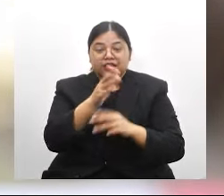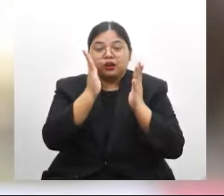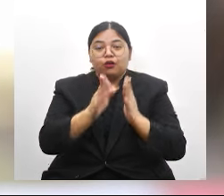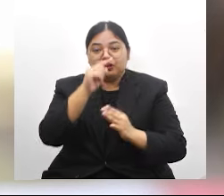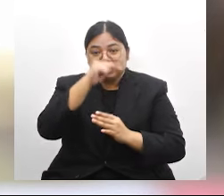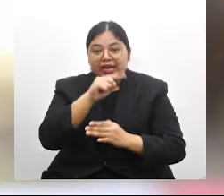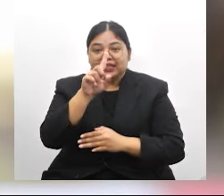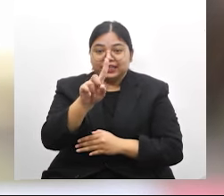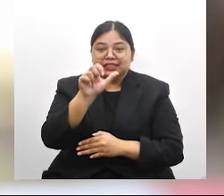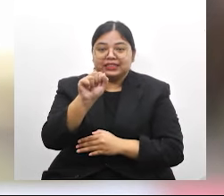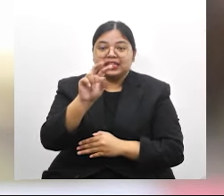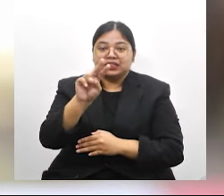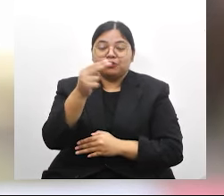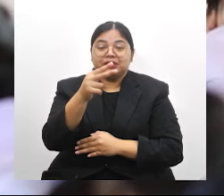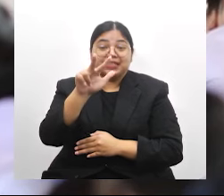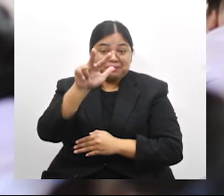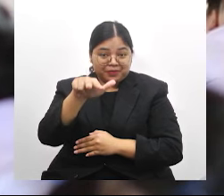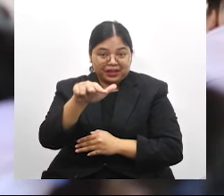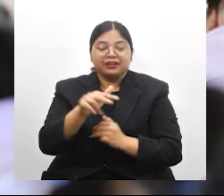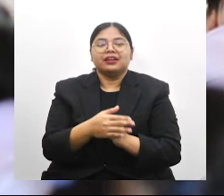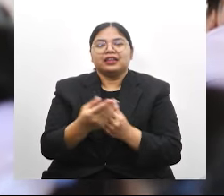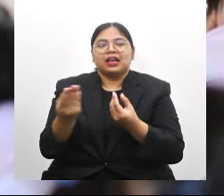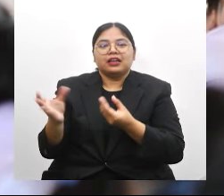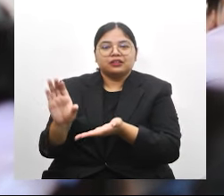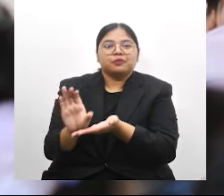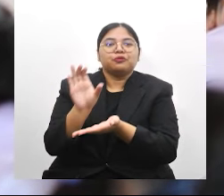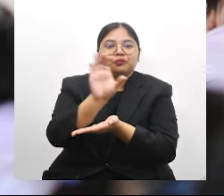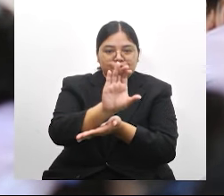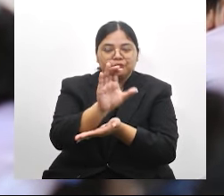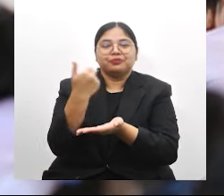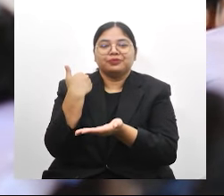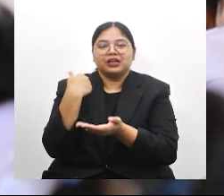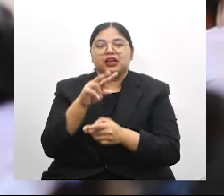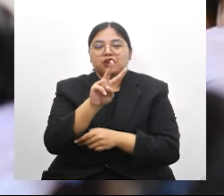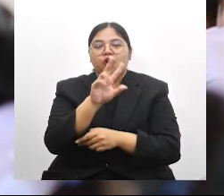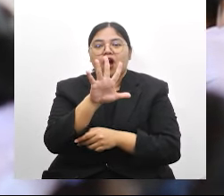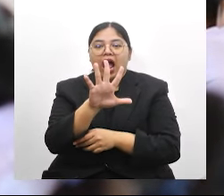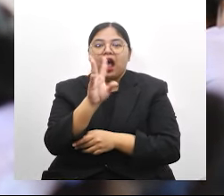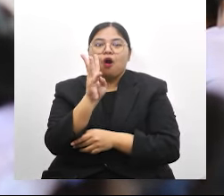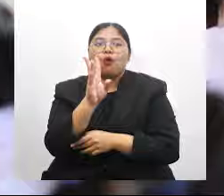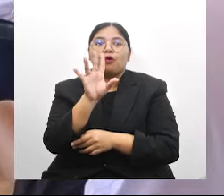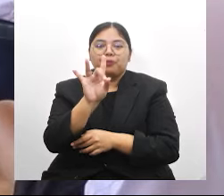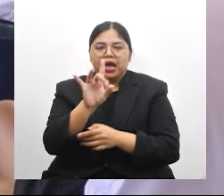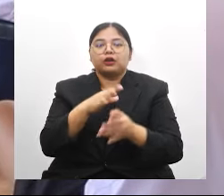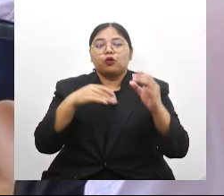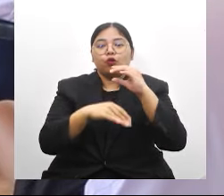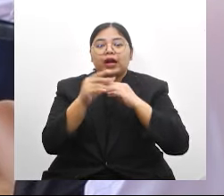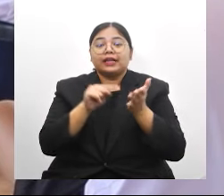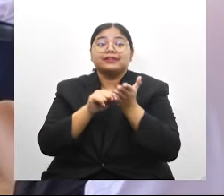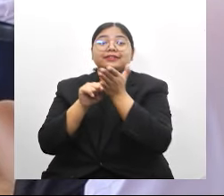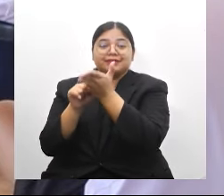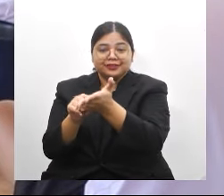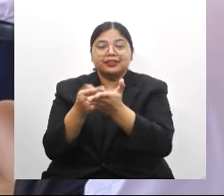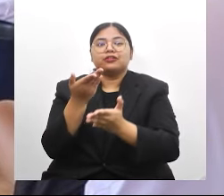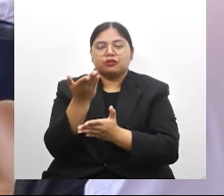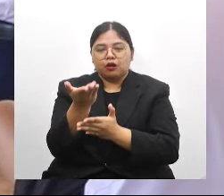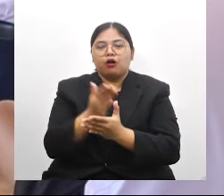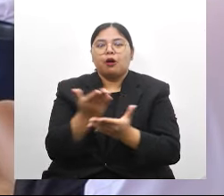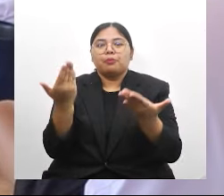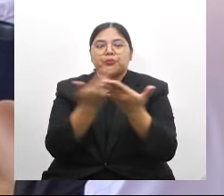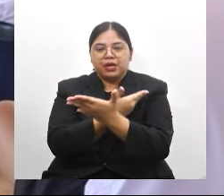13,000บาทนะคะแล้วก็ในปี 2568ค่ะดิฉันก็เขียนโครงการใหม่ไปยื่นเพื่อจะขอเปลี่ยนเป็น